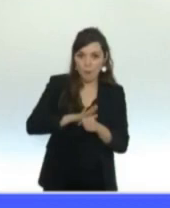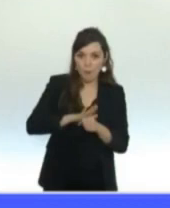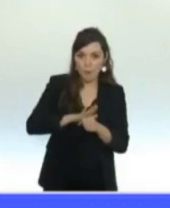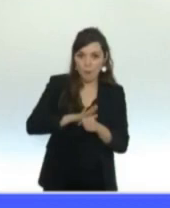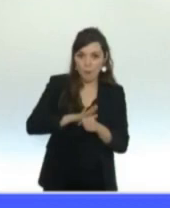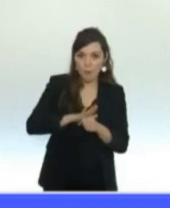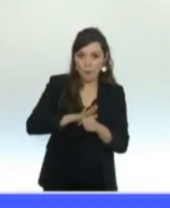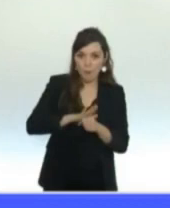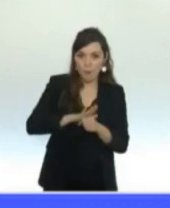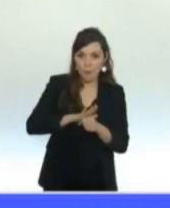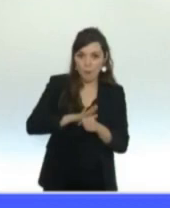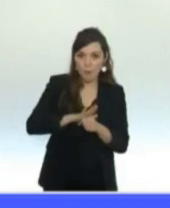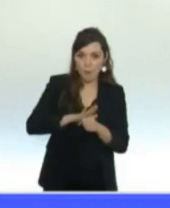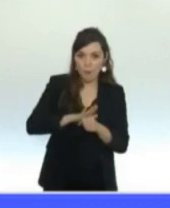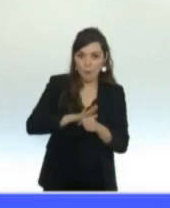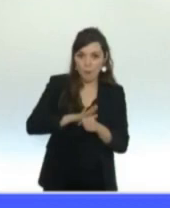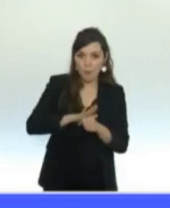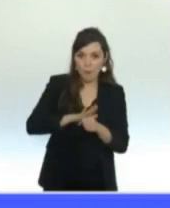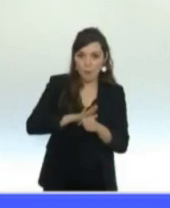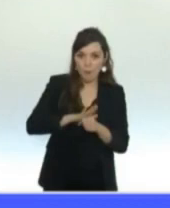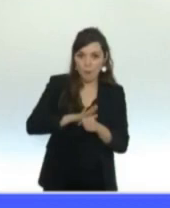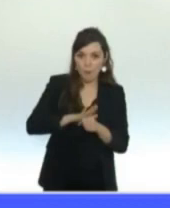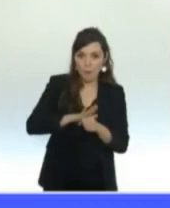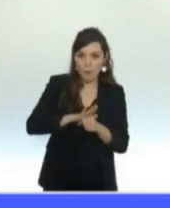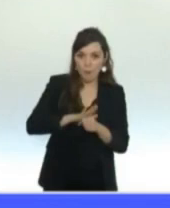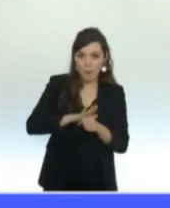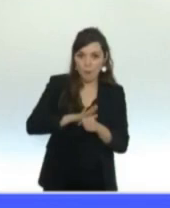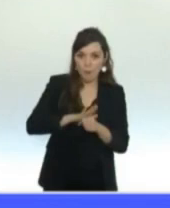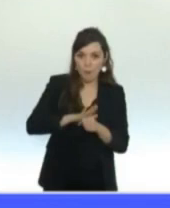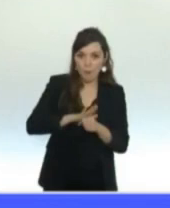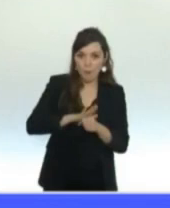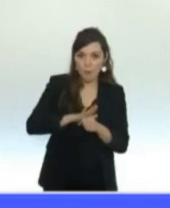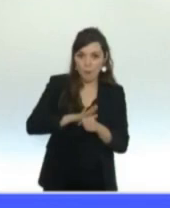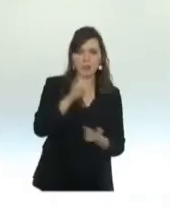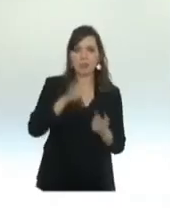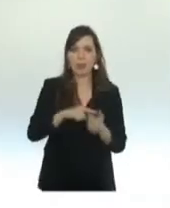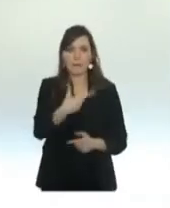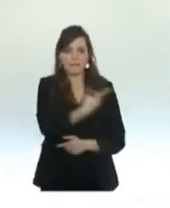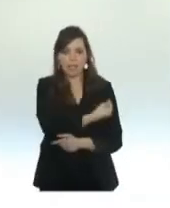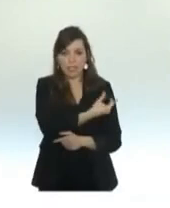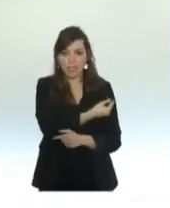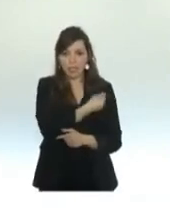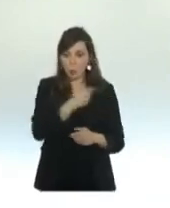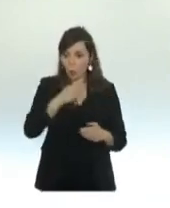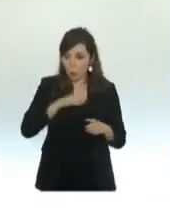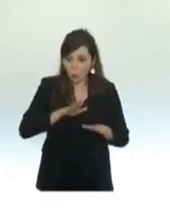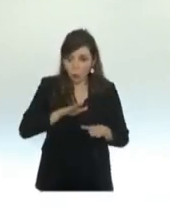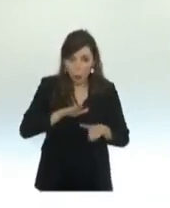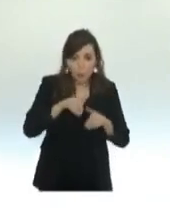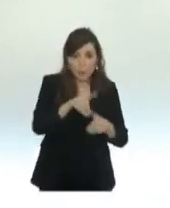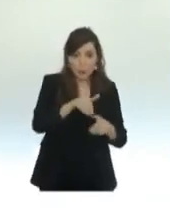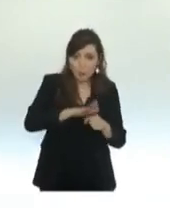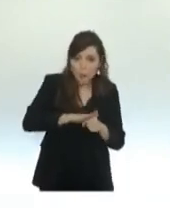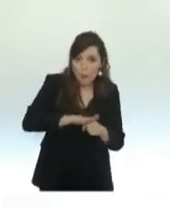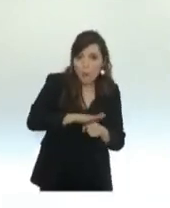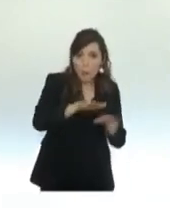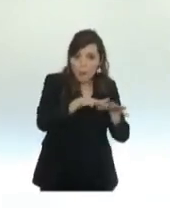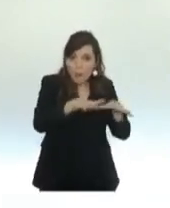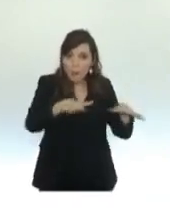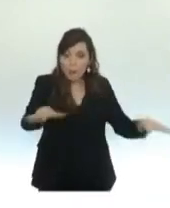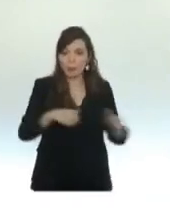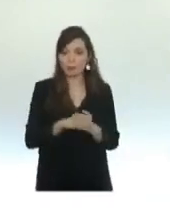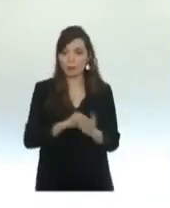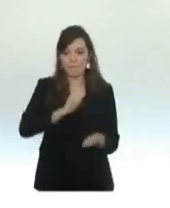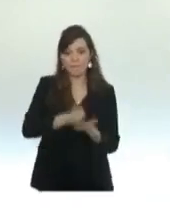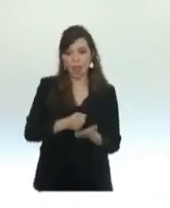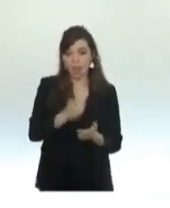2021 au 16 février 2020 et puis on revient en 2021 au calme avançons un peu